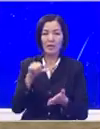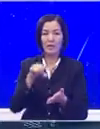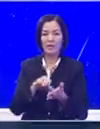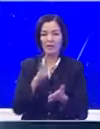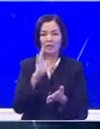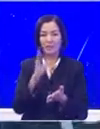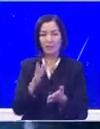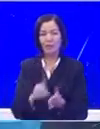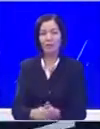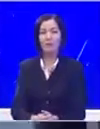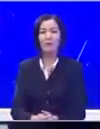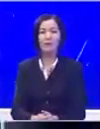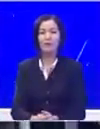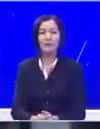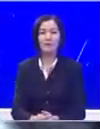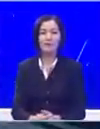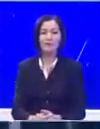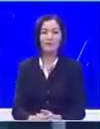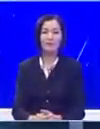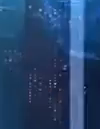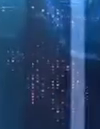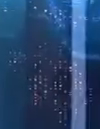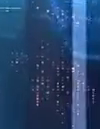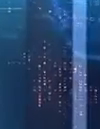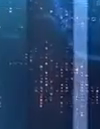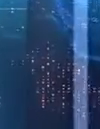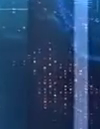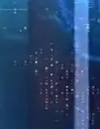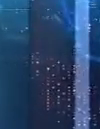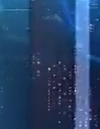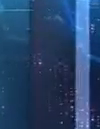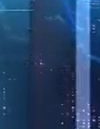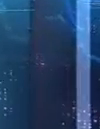жаратпақ. Құрманжан Қасымжанұлы, Аманжол Жомартұлы, Жетісу арнасы.